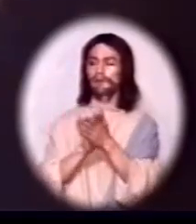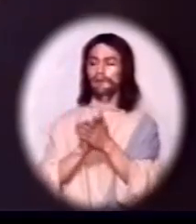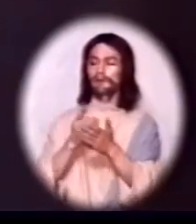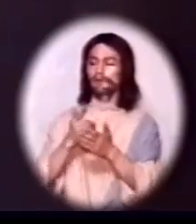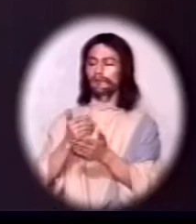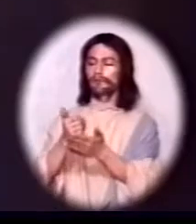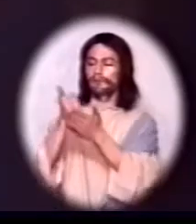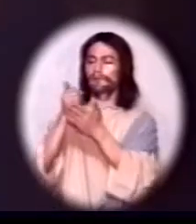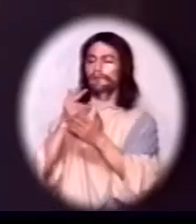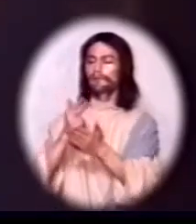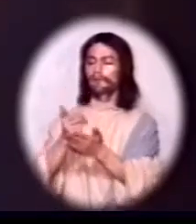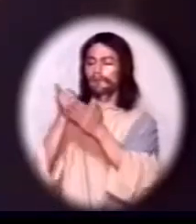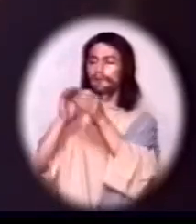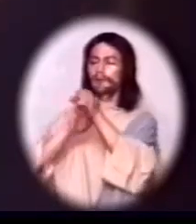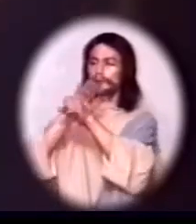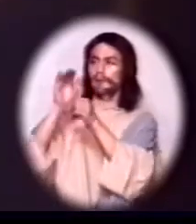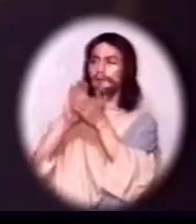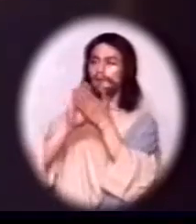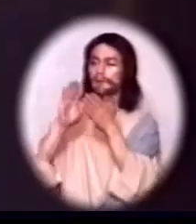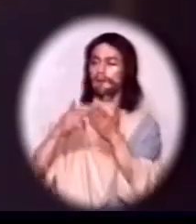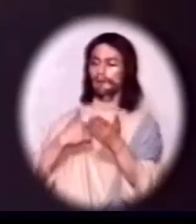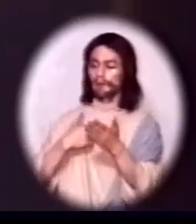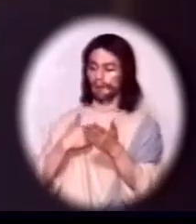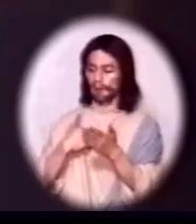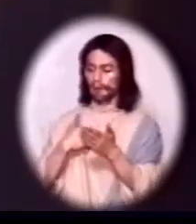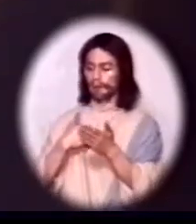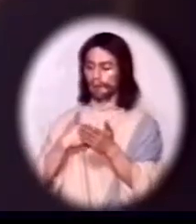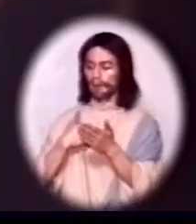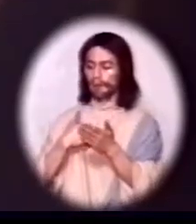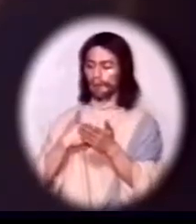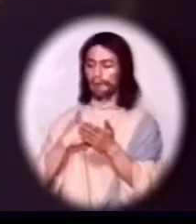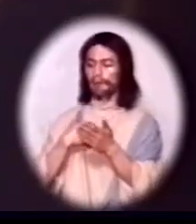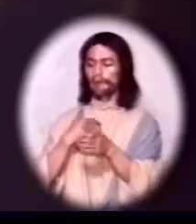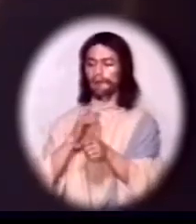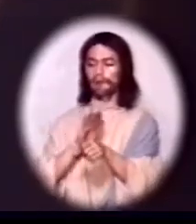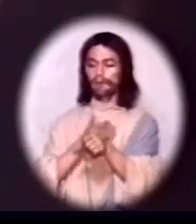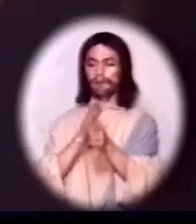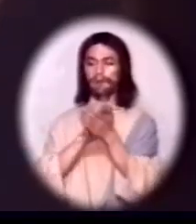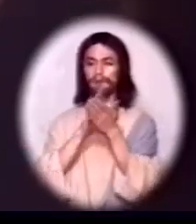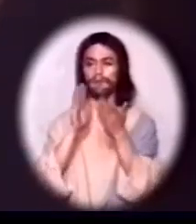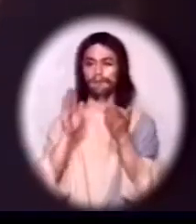잘못했습니다. 주님, 주님을 사랑하는 제가